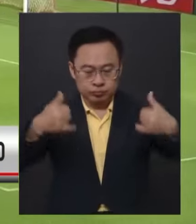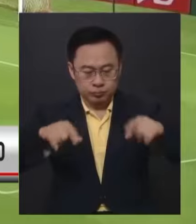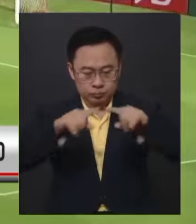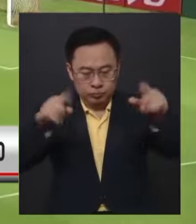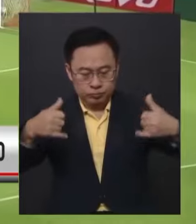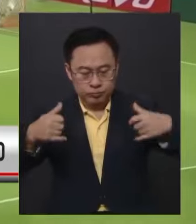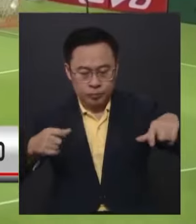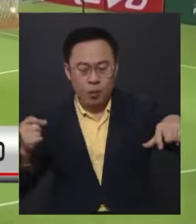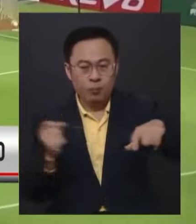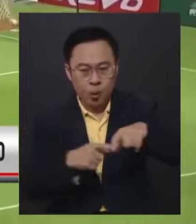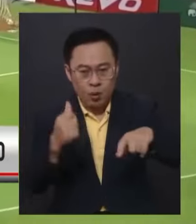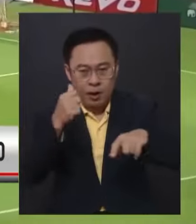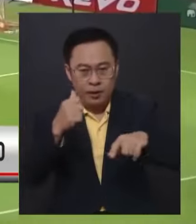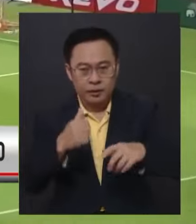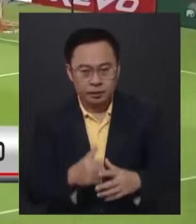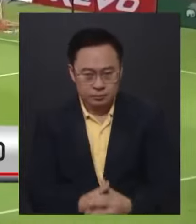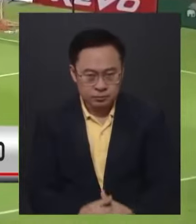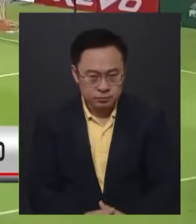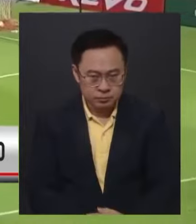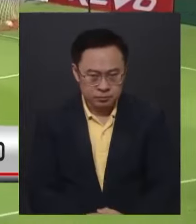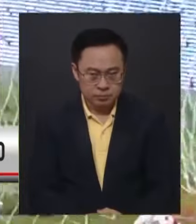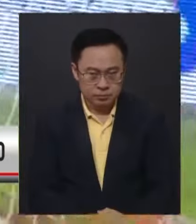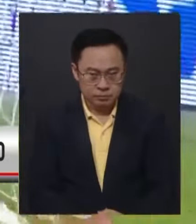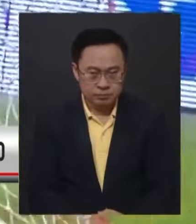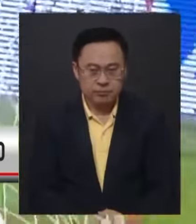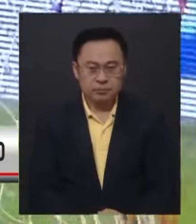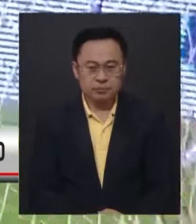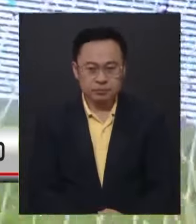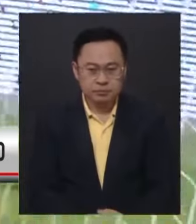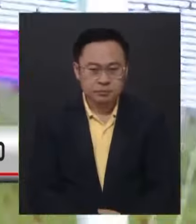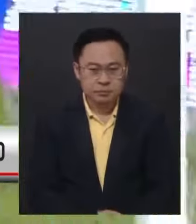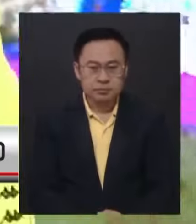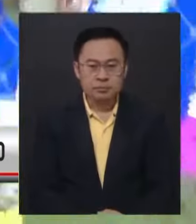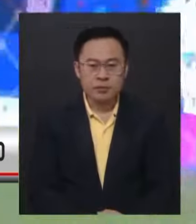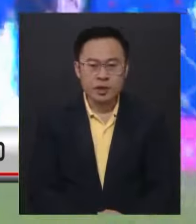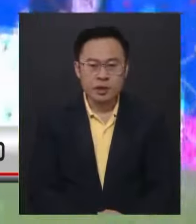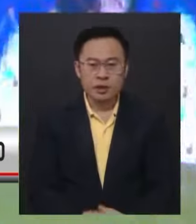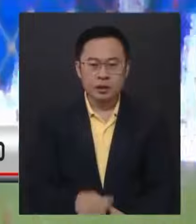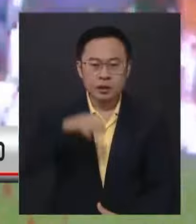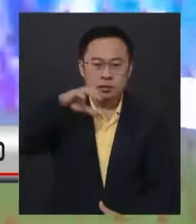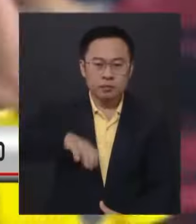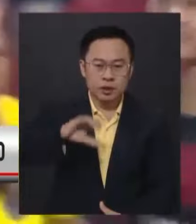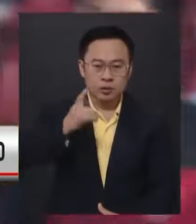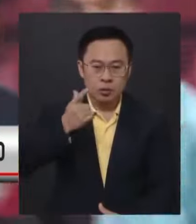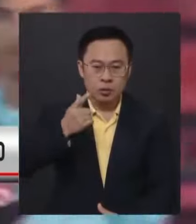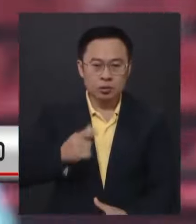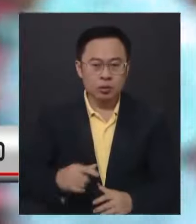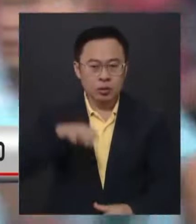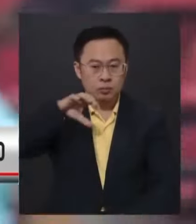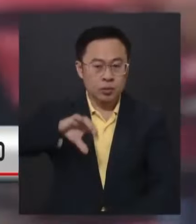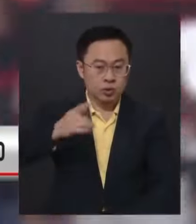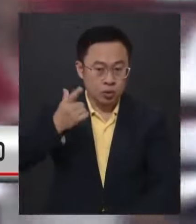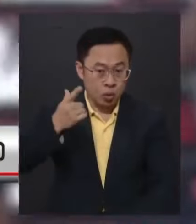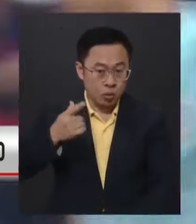ซัดด้วยขวาลูกนี้เกือบเซฟได้แต่ว่าเอาไม่อยู่ครับขึ้นนำเป็น 2-0 ของเมืองทองครับ